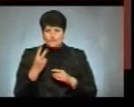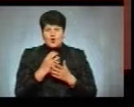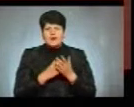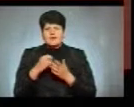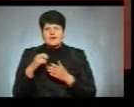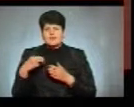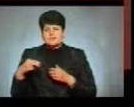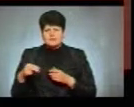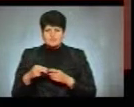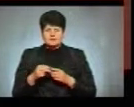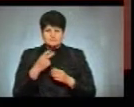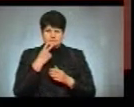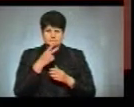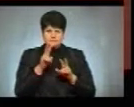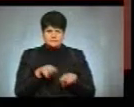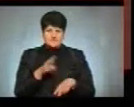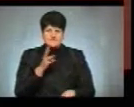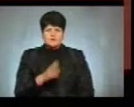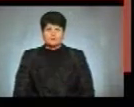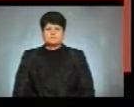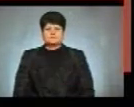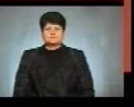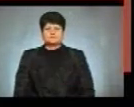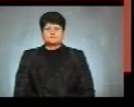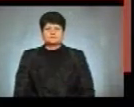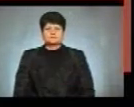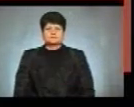і Порошенка. Пропоную переглянути відеоматеріал.